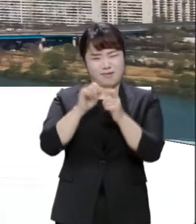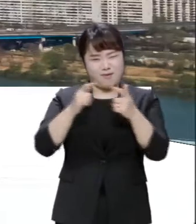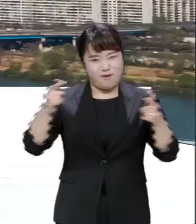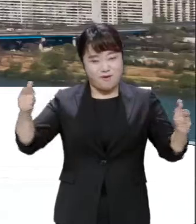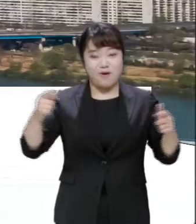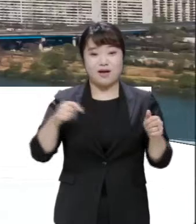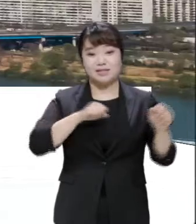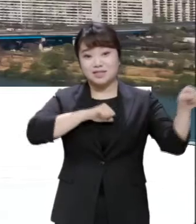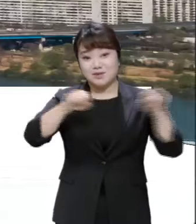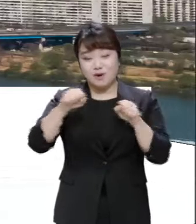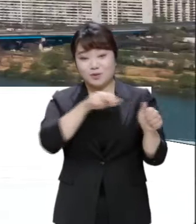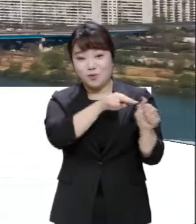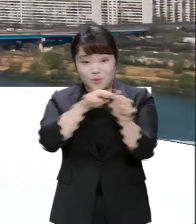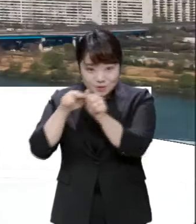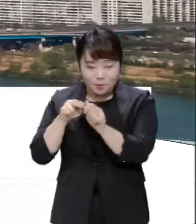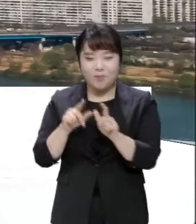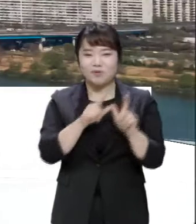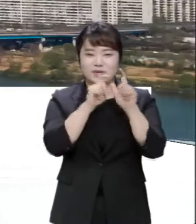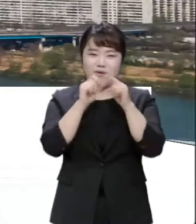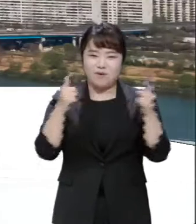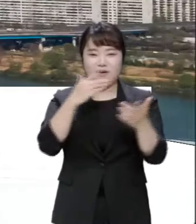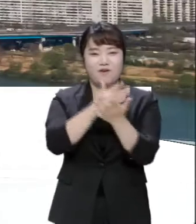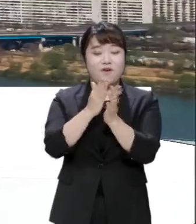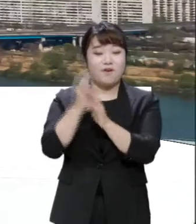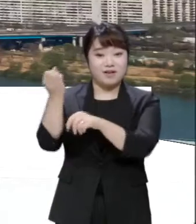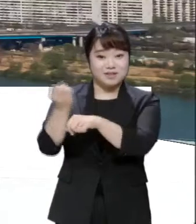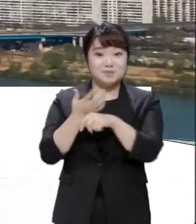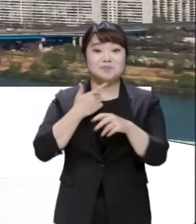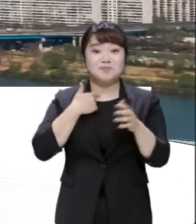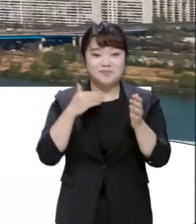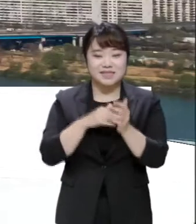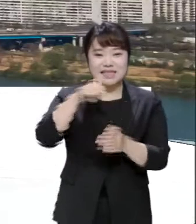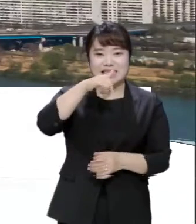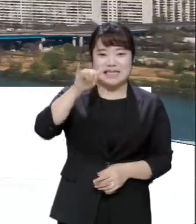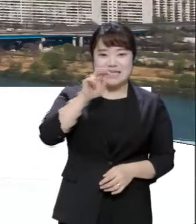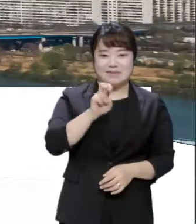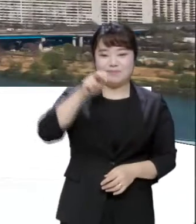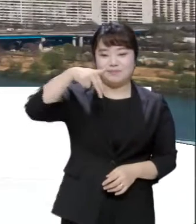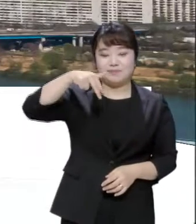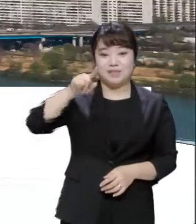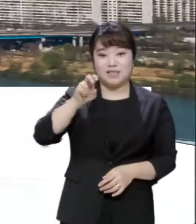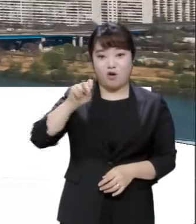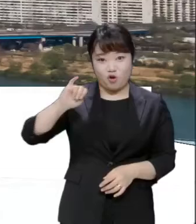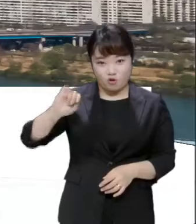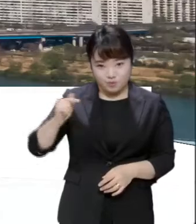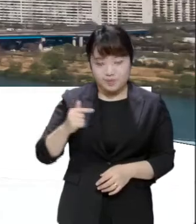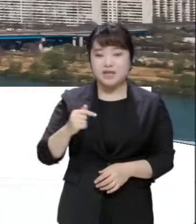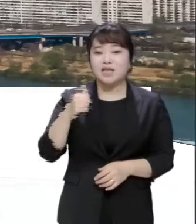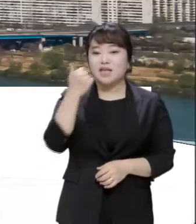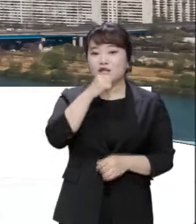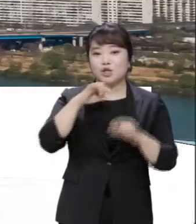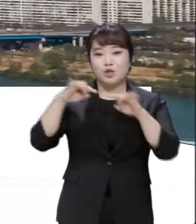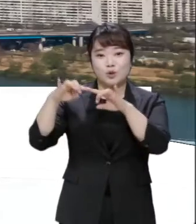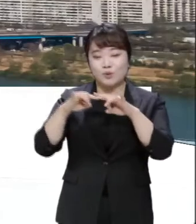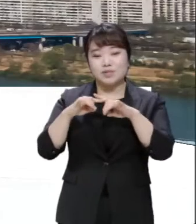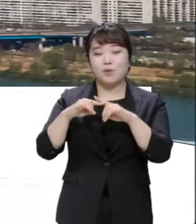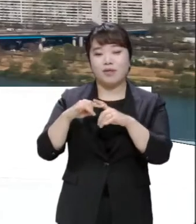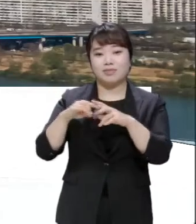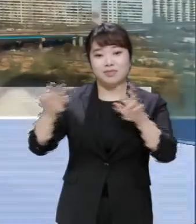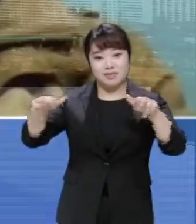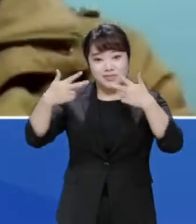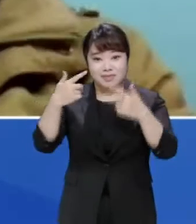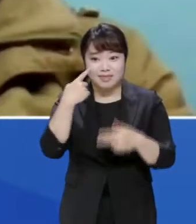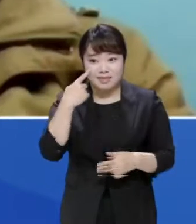다양한 활동 소식과 또 생활 정보 등을 전해주신 김정민 주민통신원을 화상으로 만나보겠습니다. 김정민 통신원, 안녕하십니까?